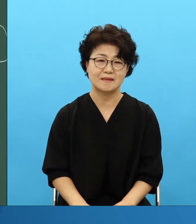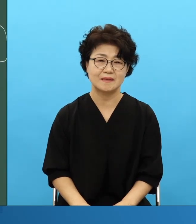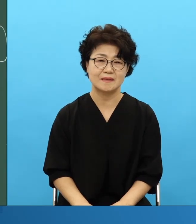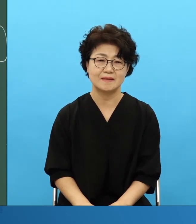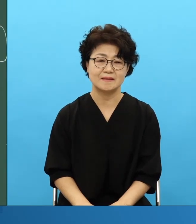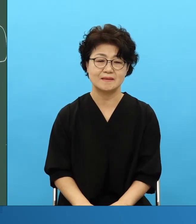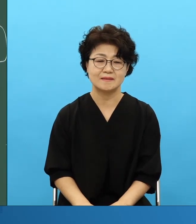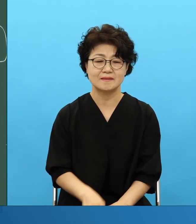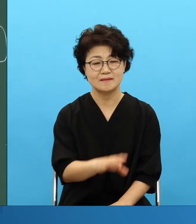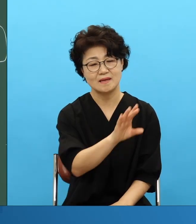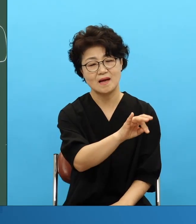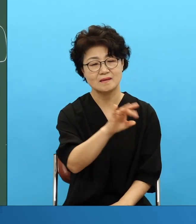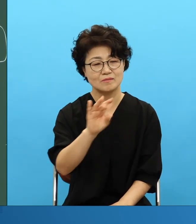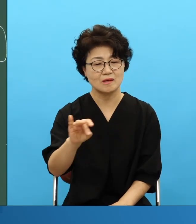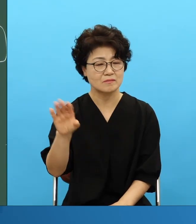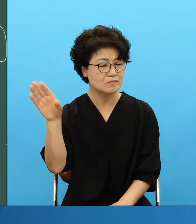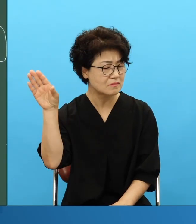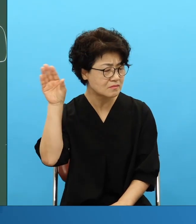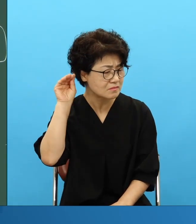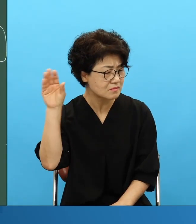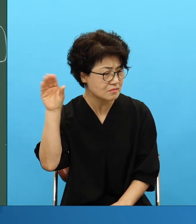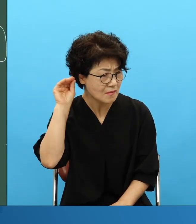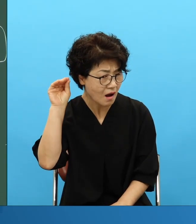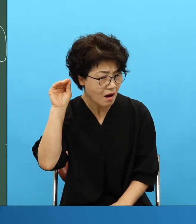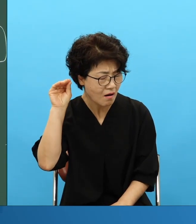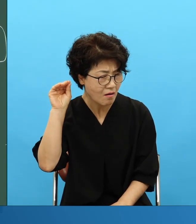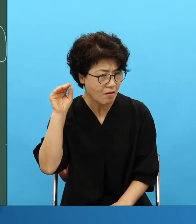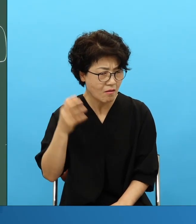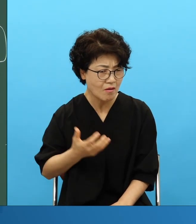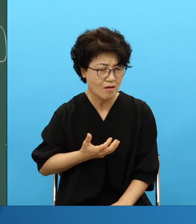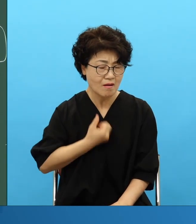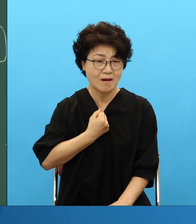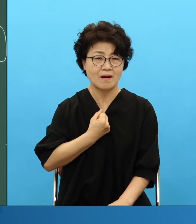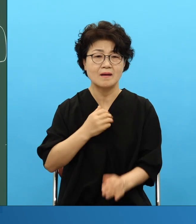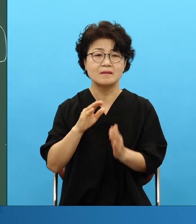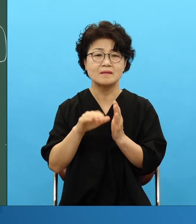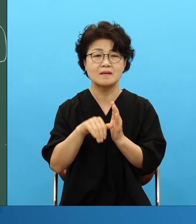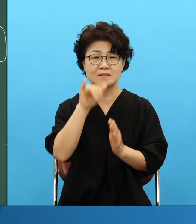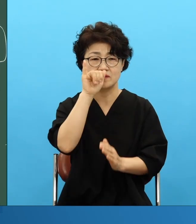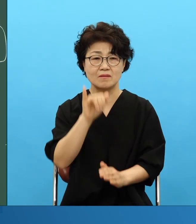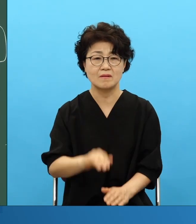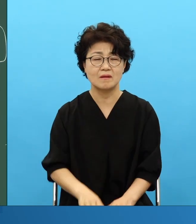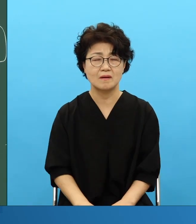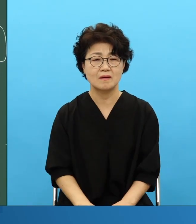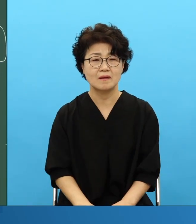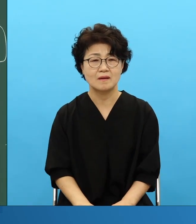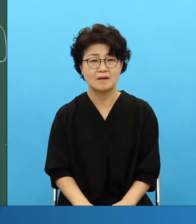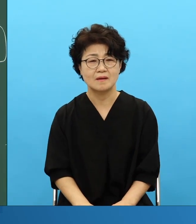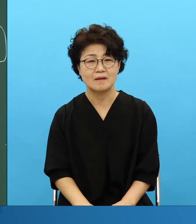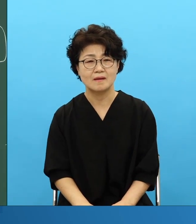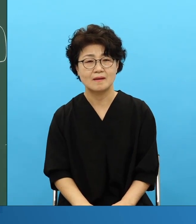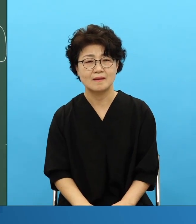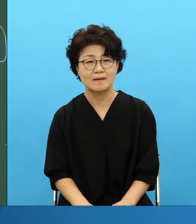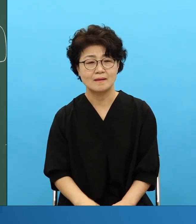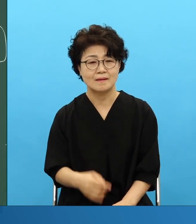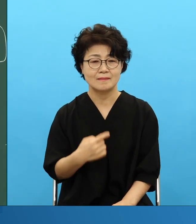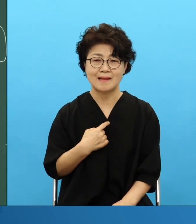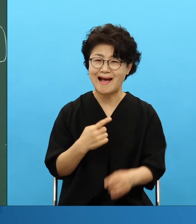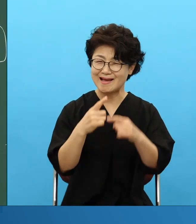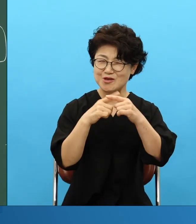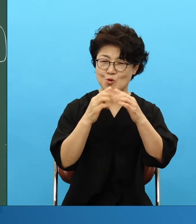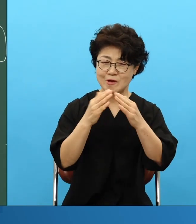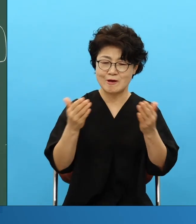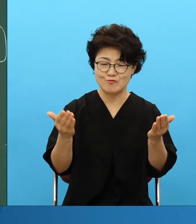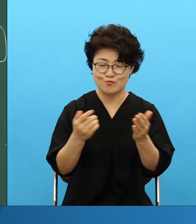들으면서 깜짝 놀랄 때가 많아요. And there are many times I'm really shocked by what I hear by passing. 내가 말이야 교회를 위해서 얼마나 많은 일을 많이 했는데